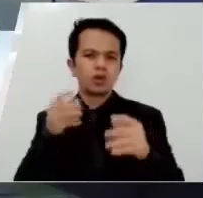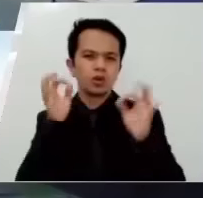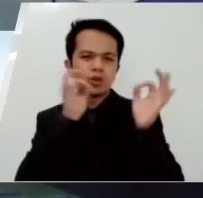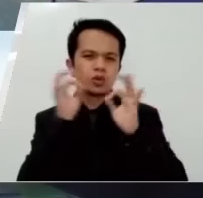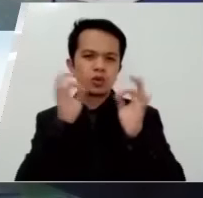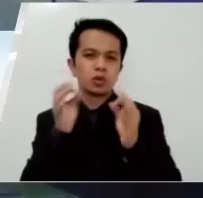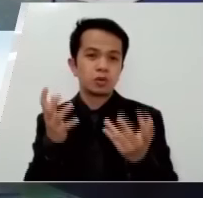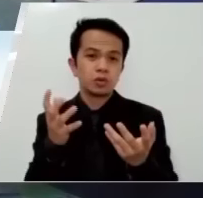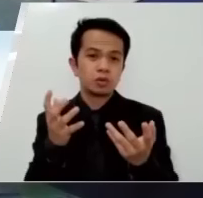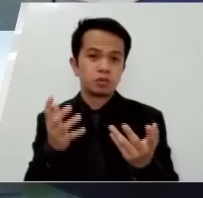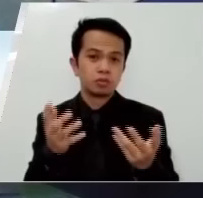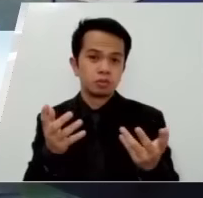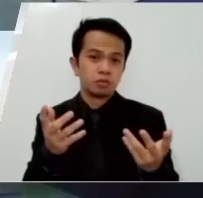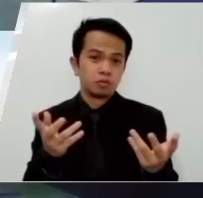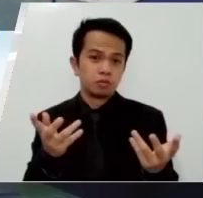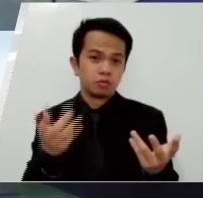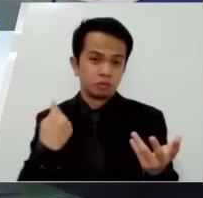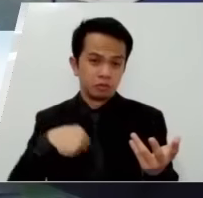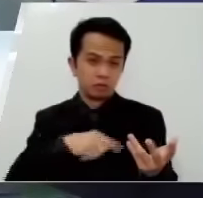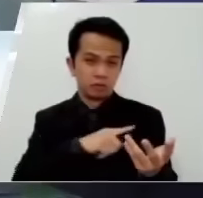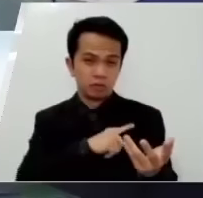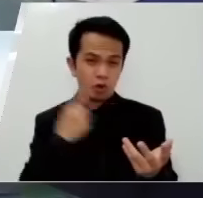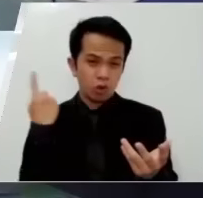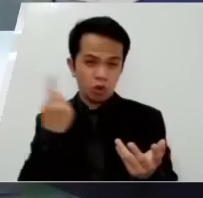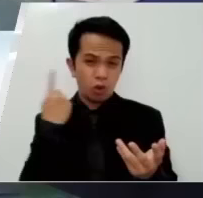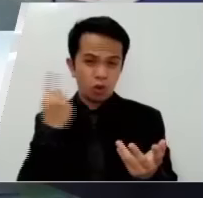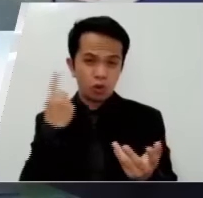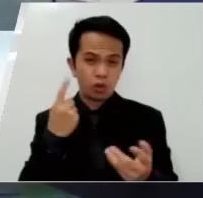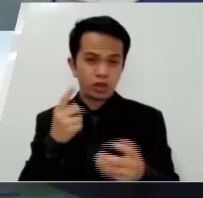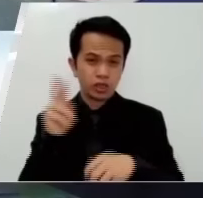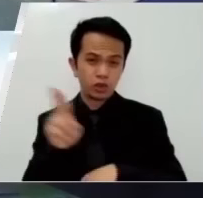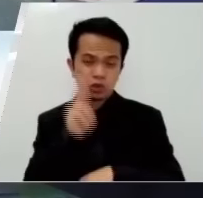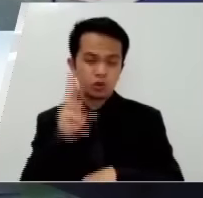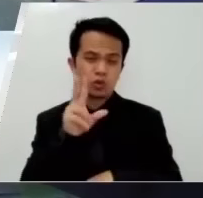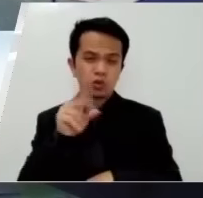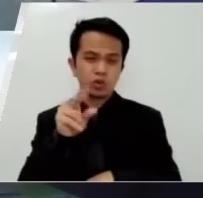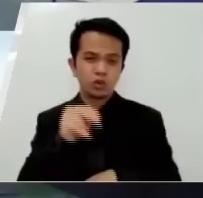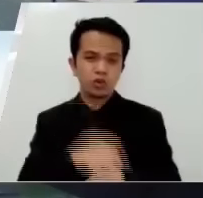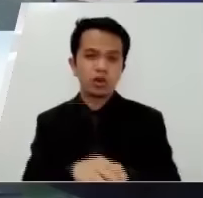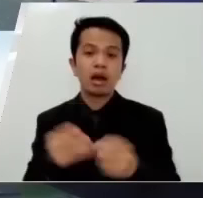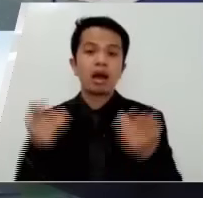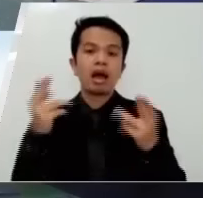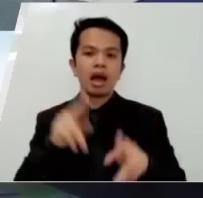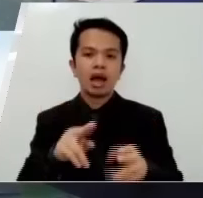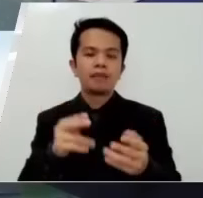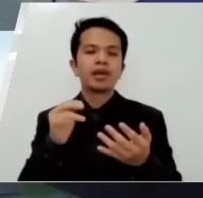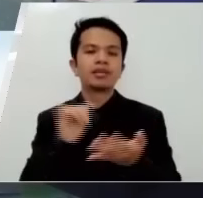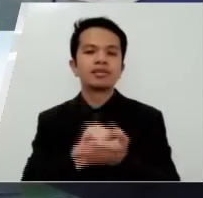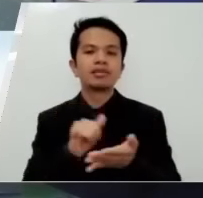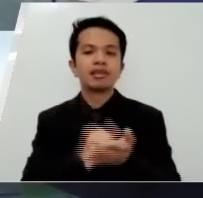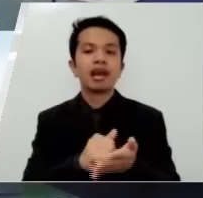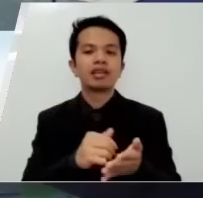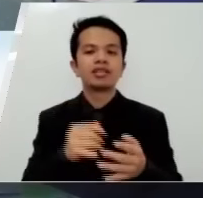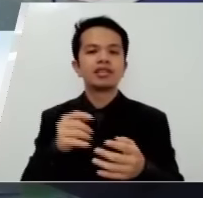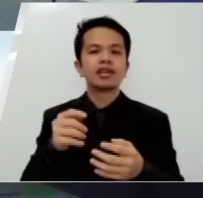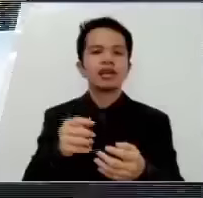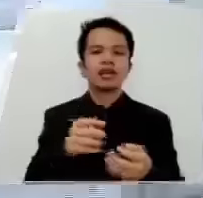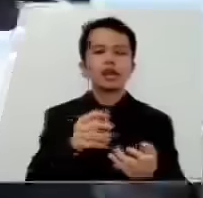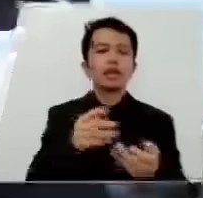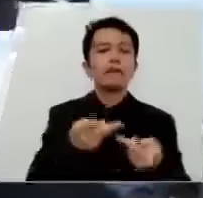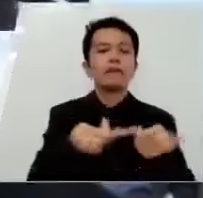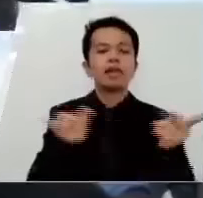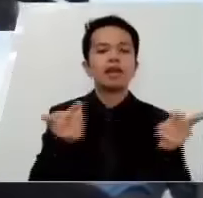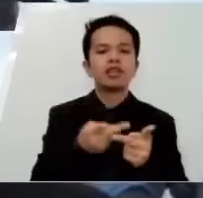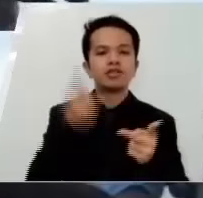tayo palagi ang intended user. Ang nangyayari po ay nagiging transshipment point lamang po